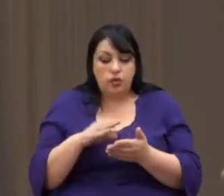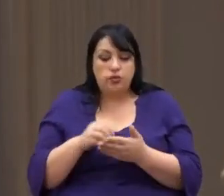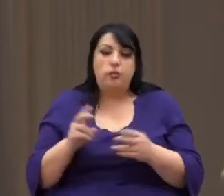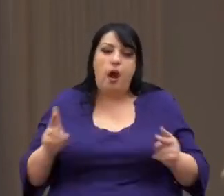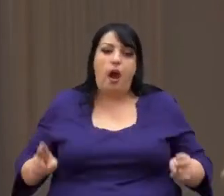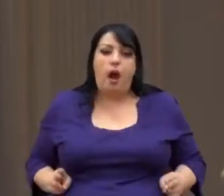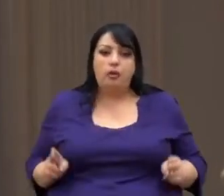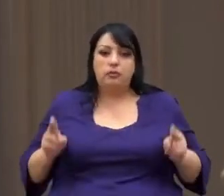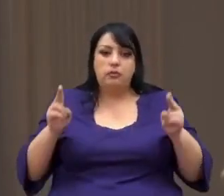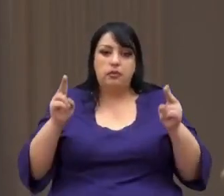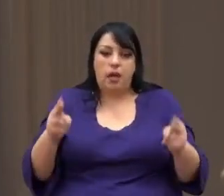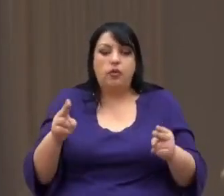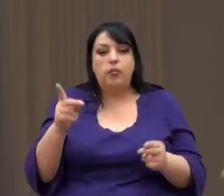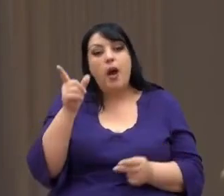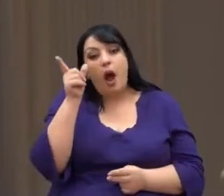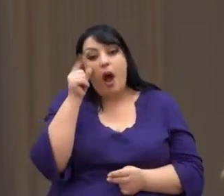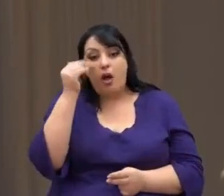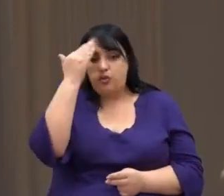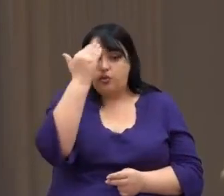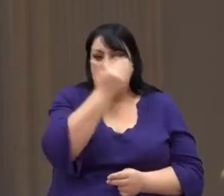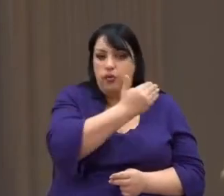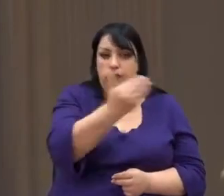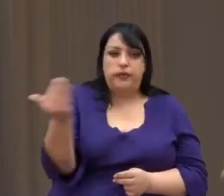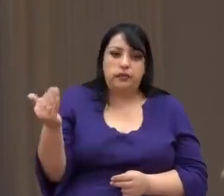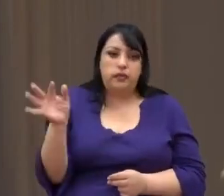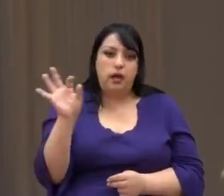հանցագործություն հայ ժողովրդի նկատմամբ,